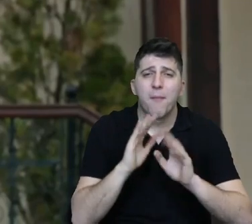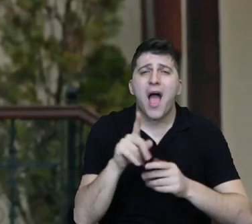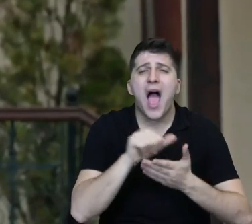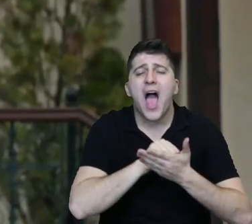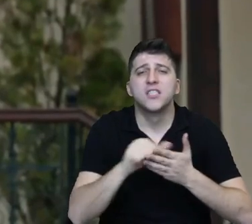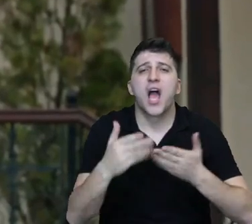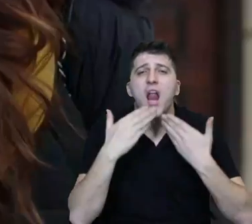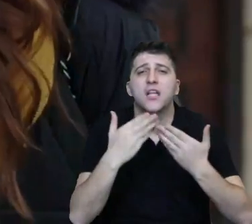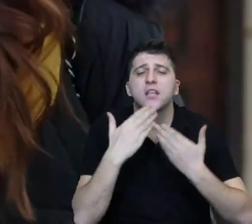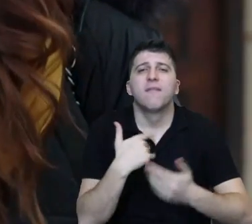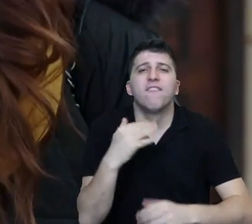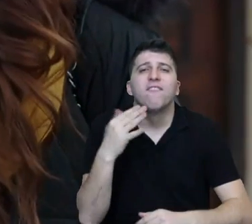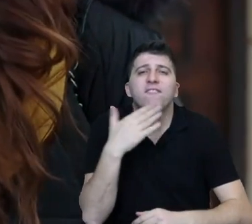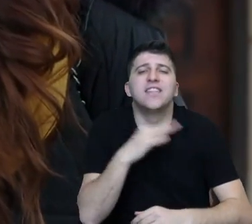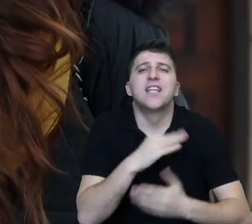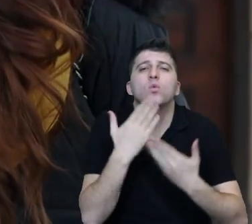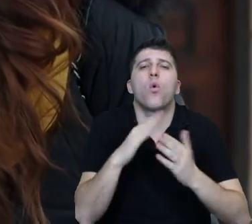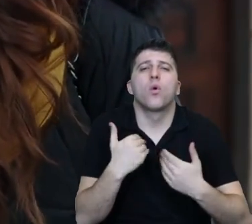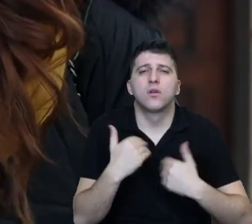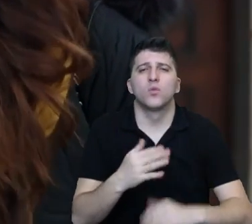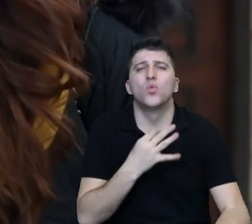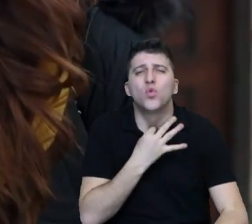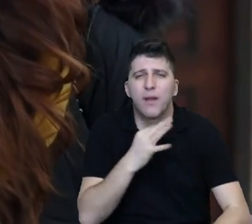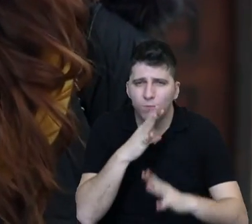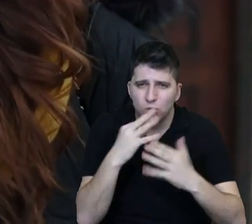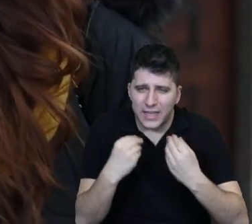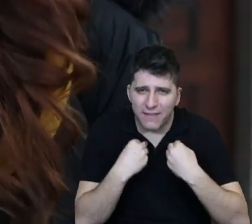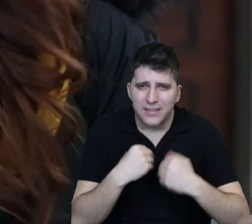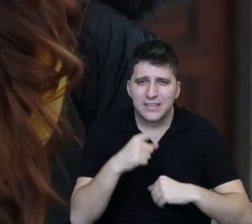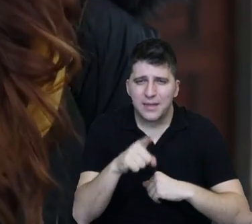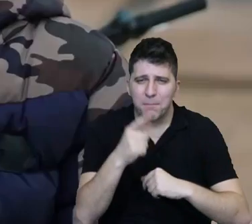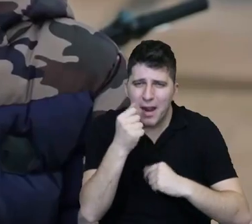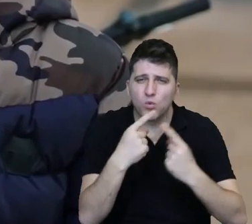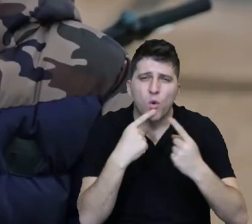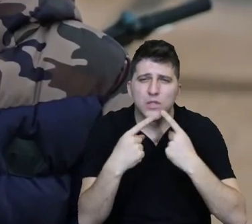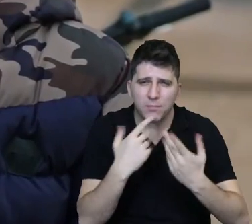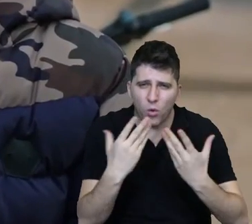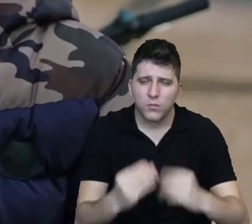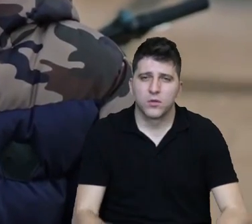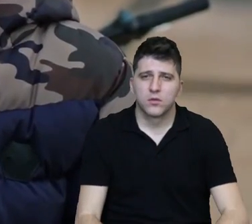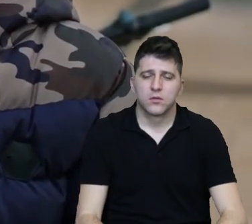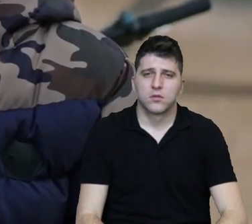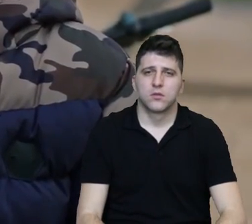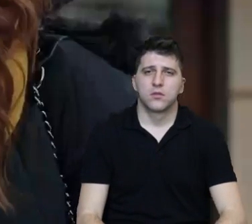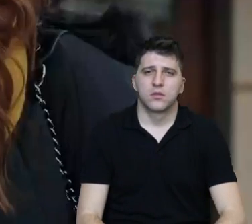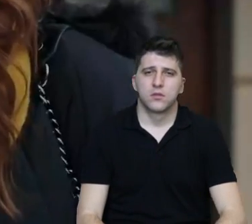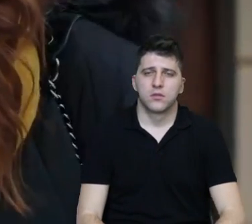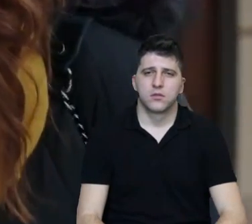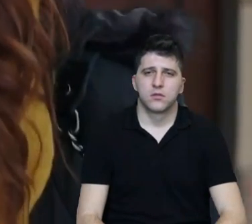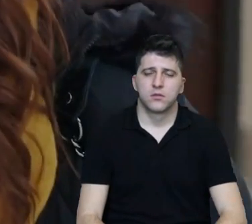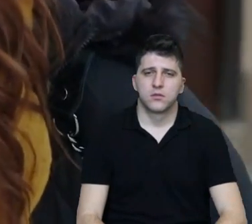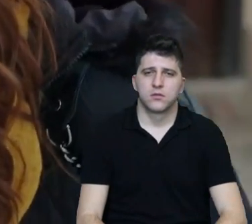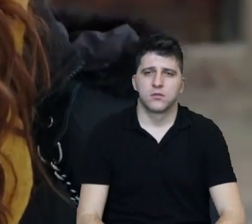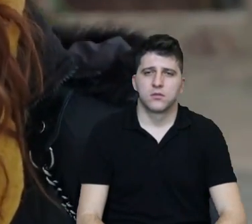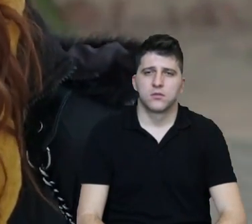her şeyi anlatacak fırsatımız olmadı. Ne olur müsaade et. Seninle biraz konuşalım. Ha? Yanına